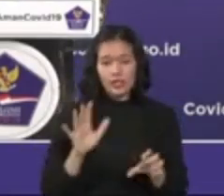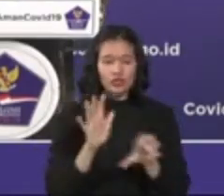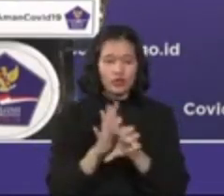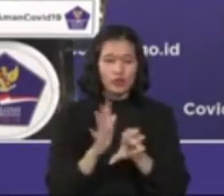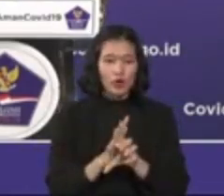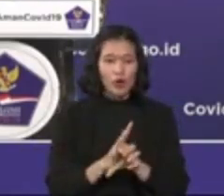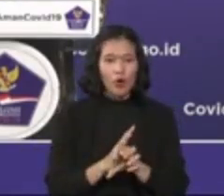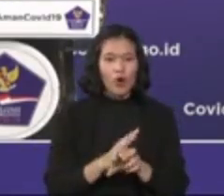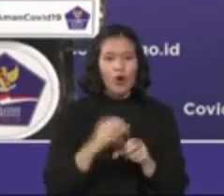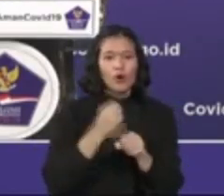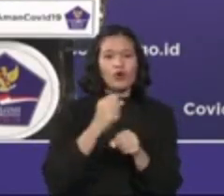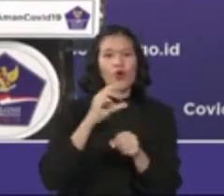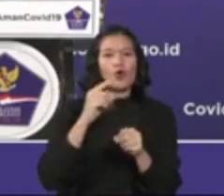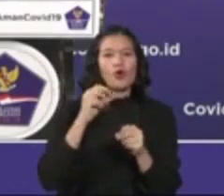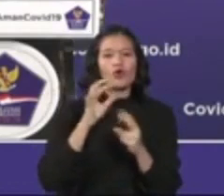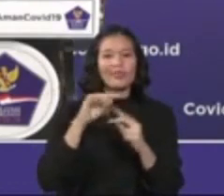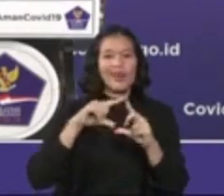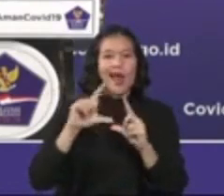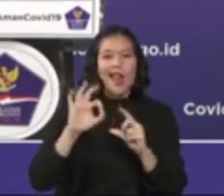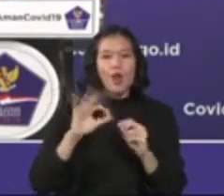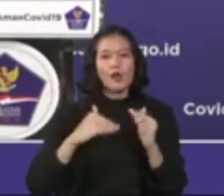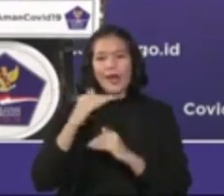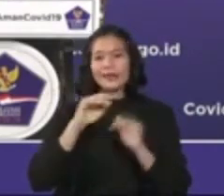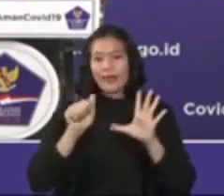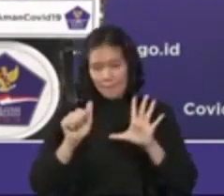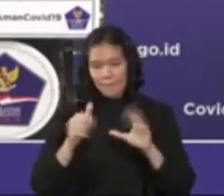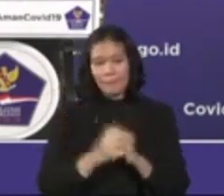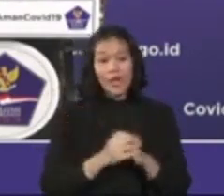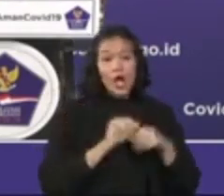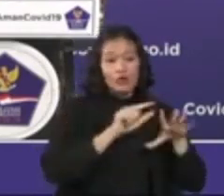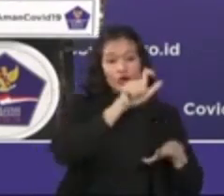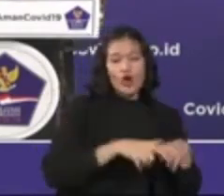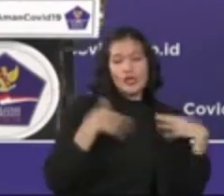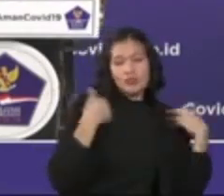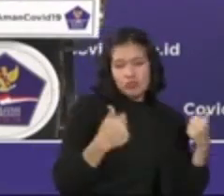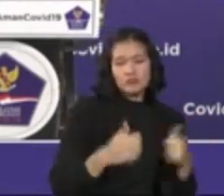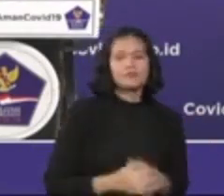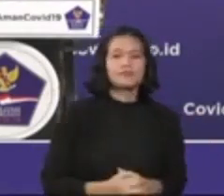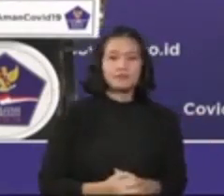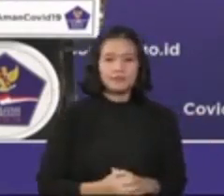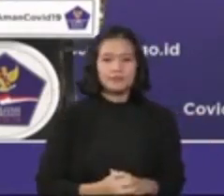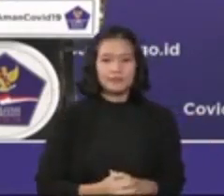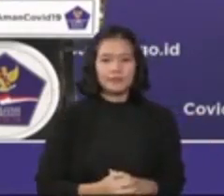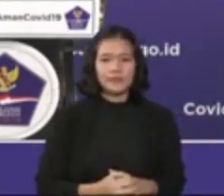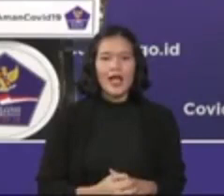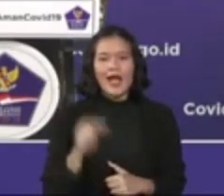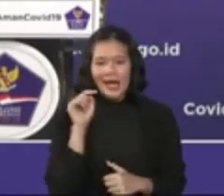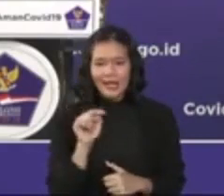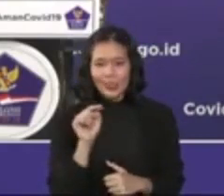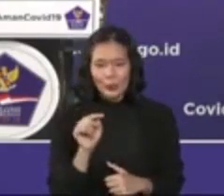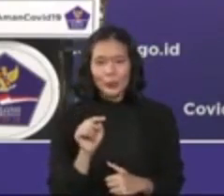contoh Gorontalo hari ini ada 6 kasus, tetapi 7 dilaporkan sembuh. Ini yang kemudian